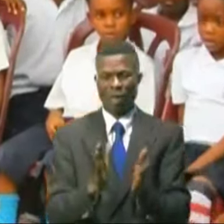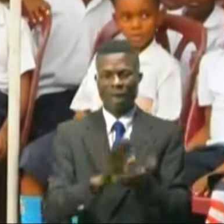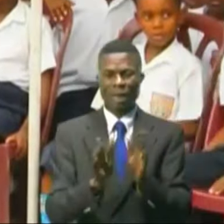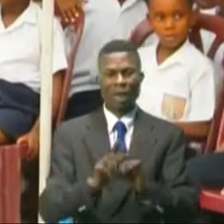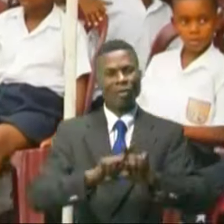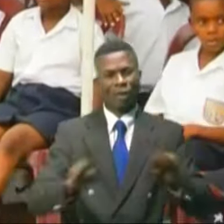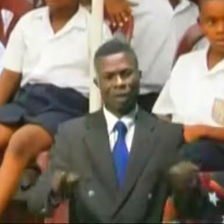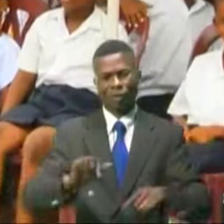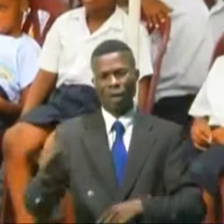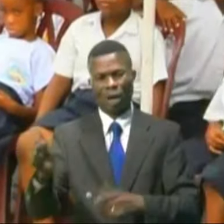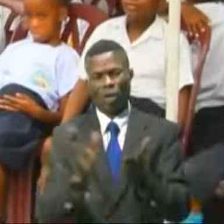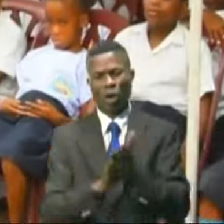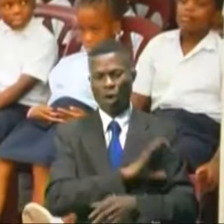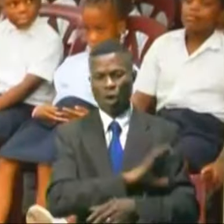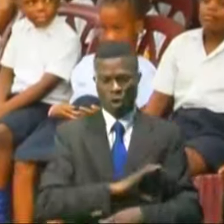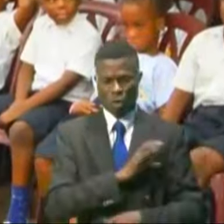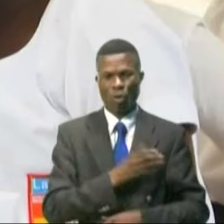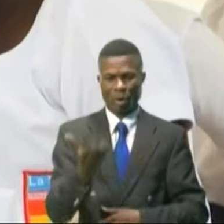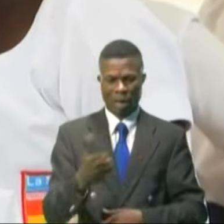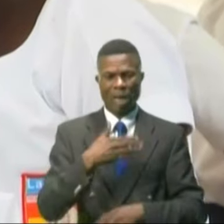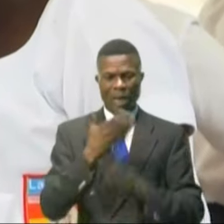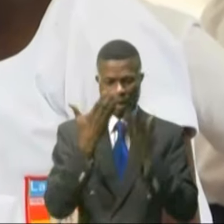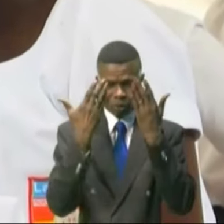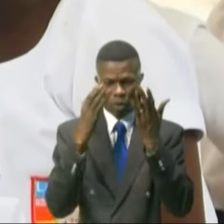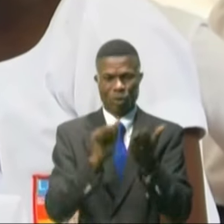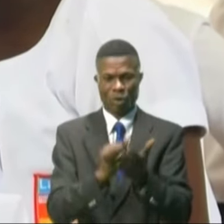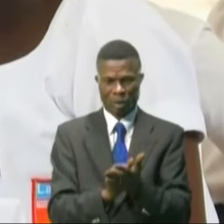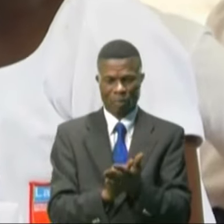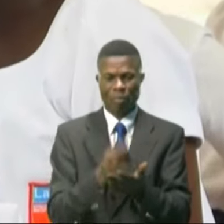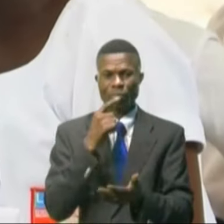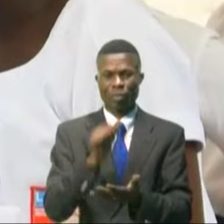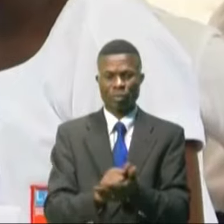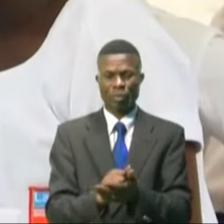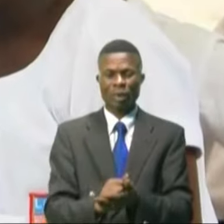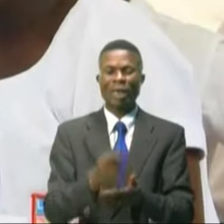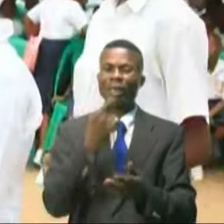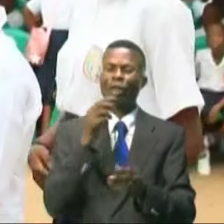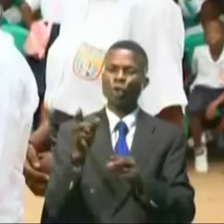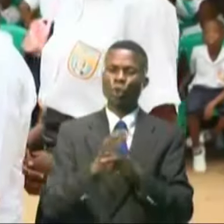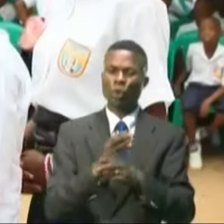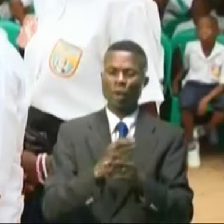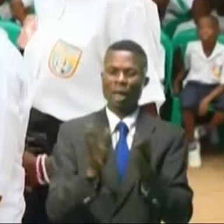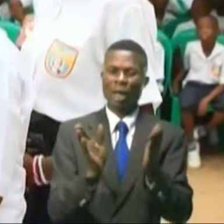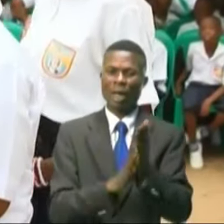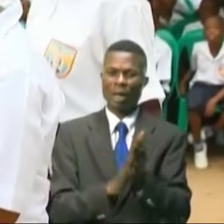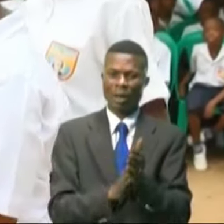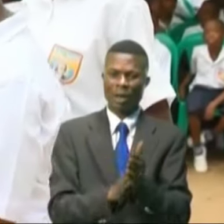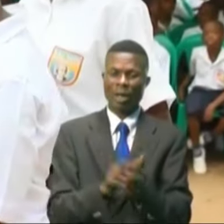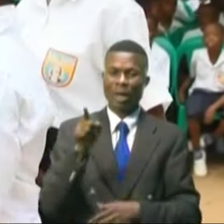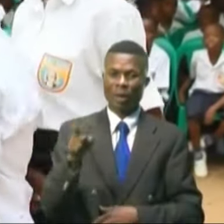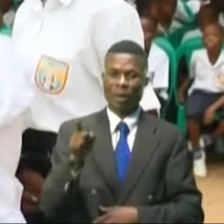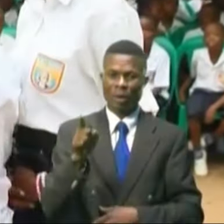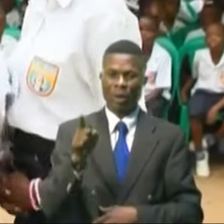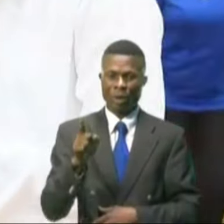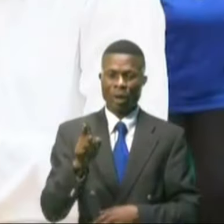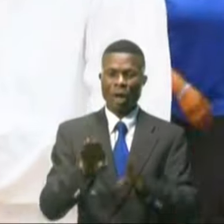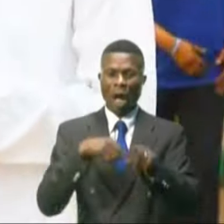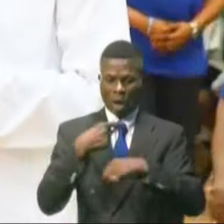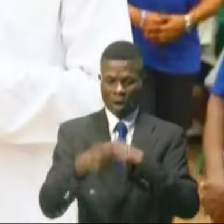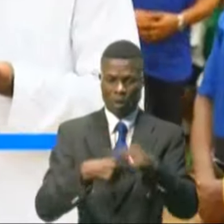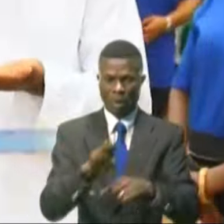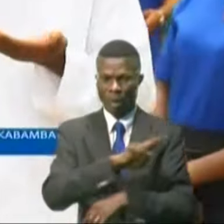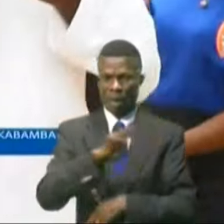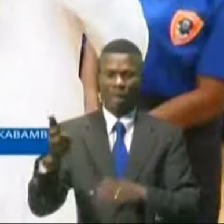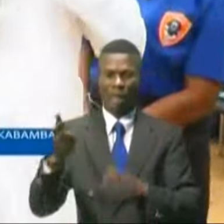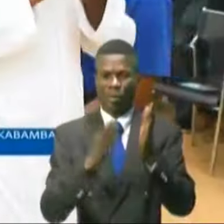autres par leur manière d'être et de faire, a-t-il renchéri. Pour la petite histoire, le complexe scolaire Frère Zouza a ouvert ses portes en